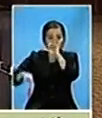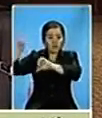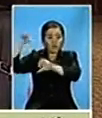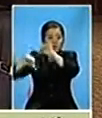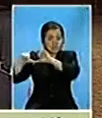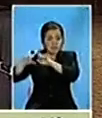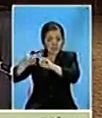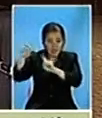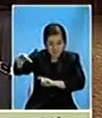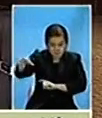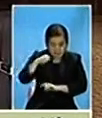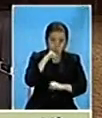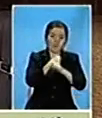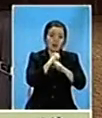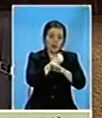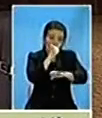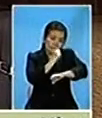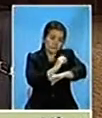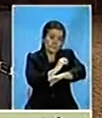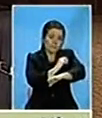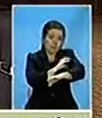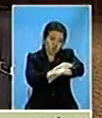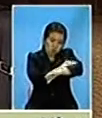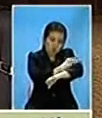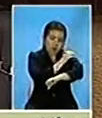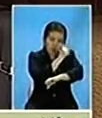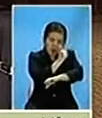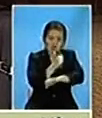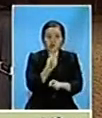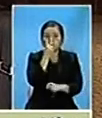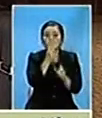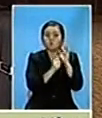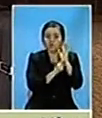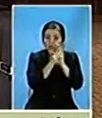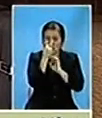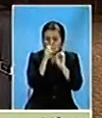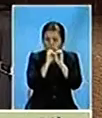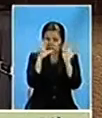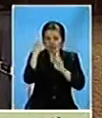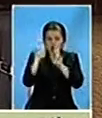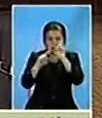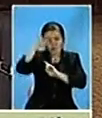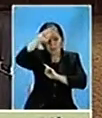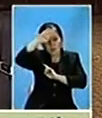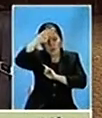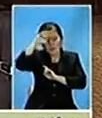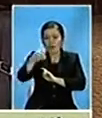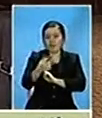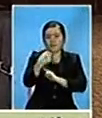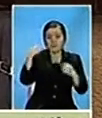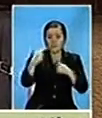ประยุกต์ใช้อันนี้จึงเป็นตัวอย่างที่เห็นได้อย่างชัดเจนหรือการวัดไข้ด้วยปลอดวัดไ